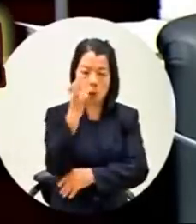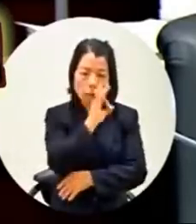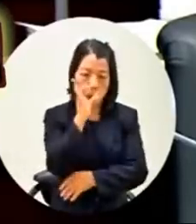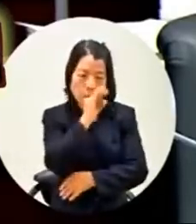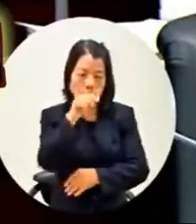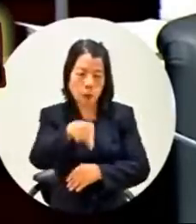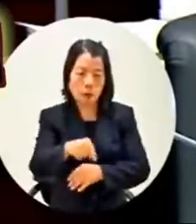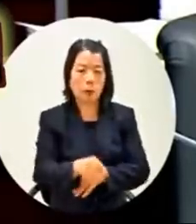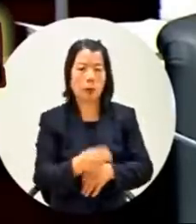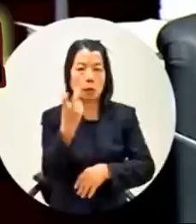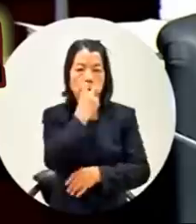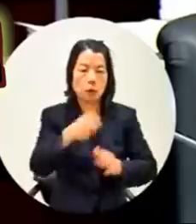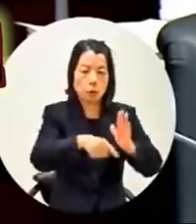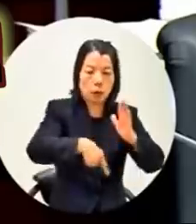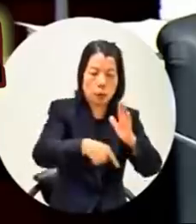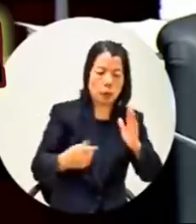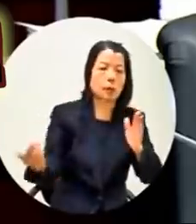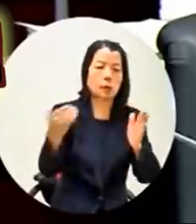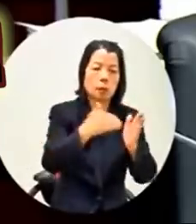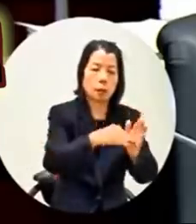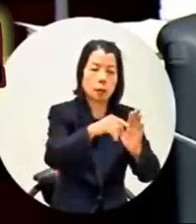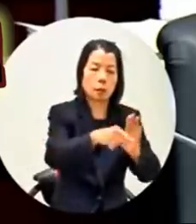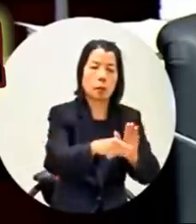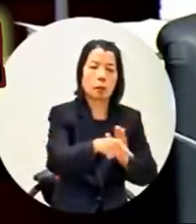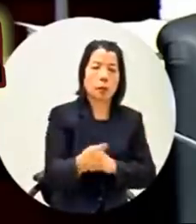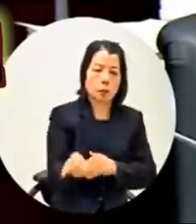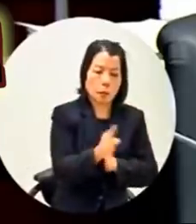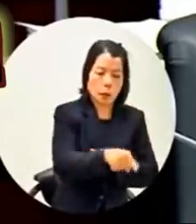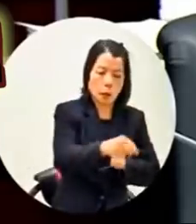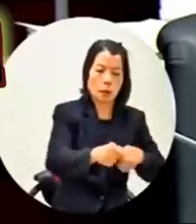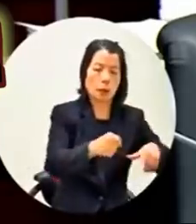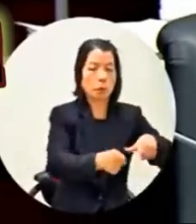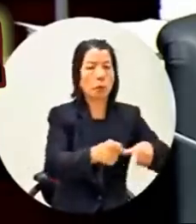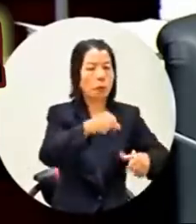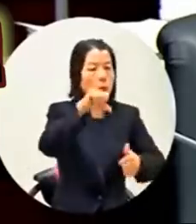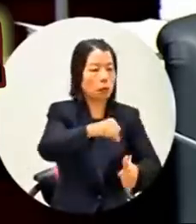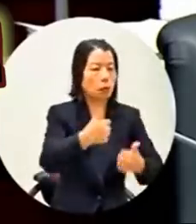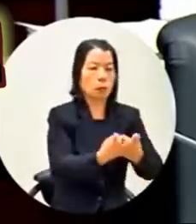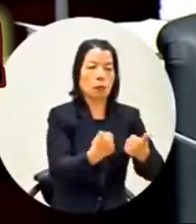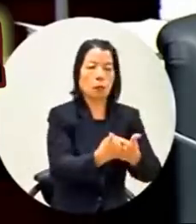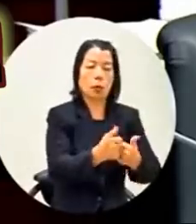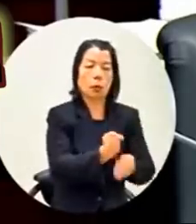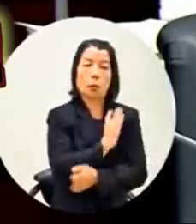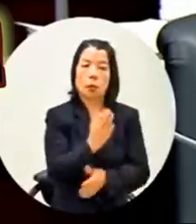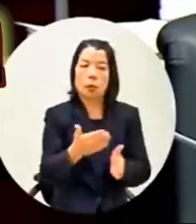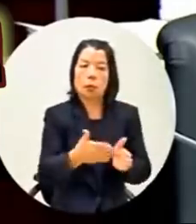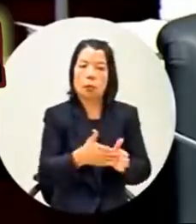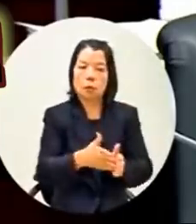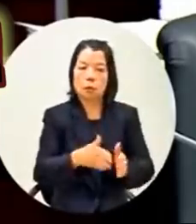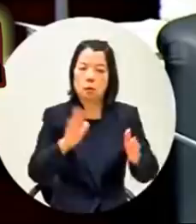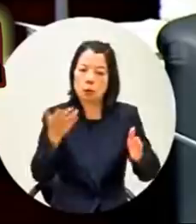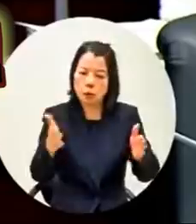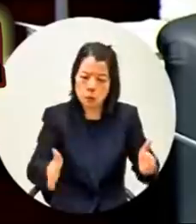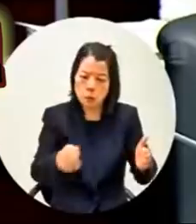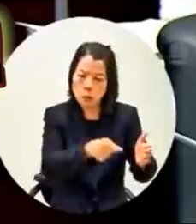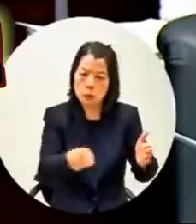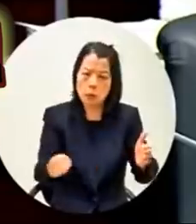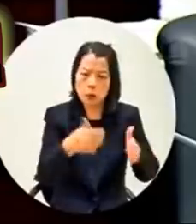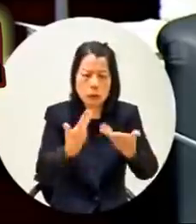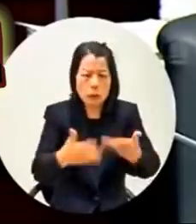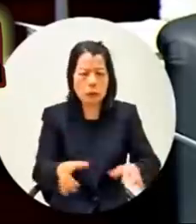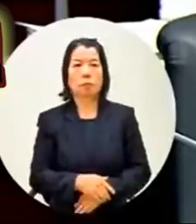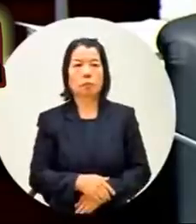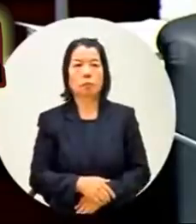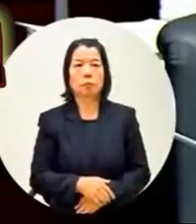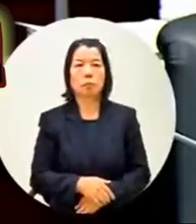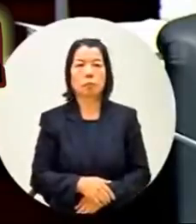监察院到工程会都已经告一段落，但是中间还有很多的细